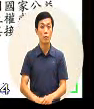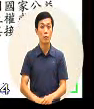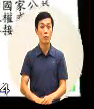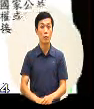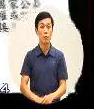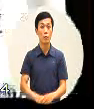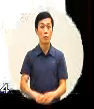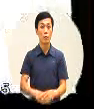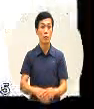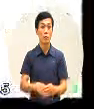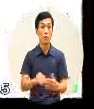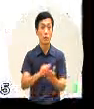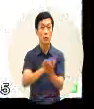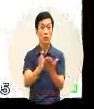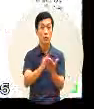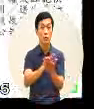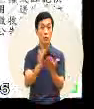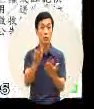在第九页，